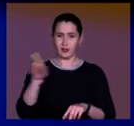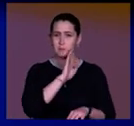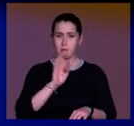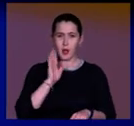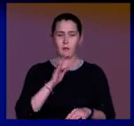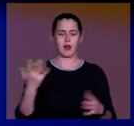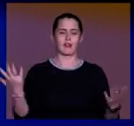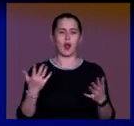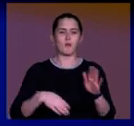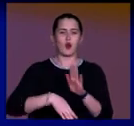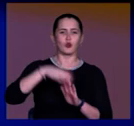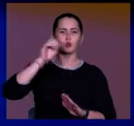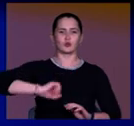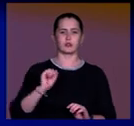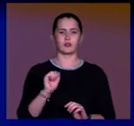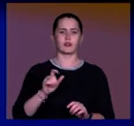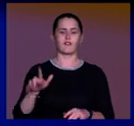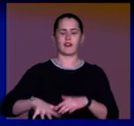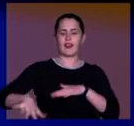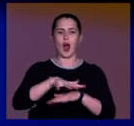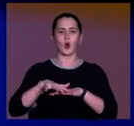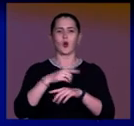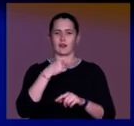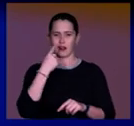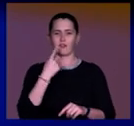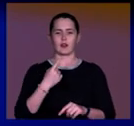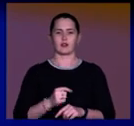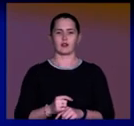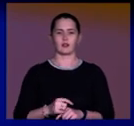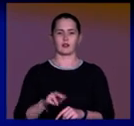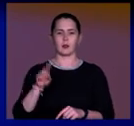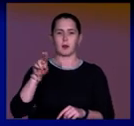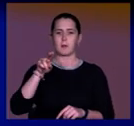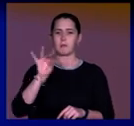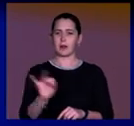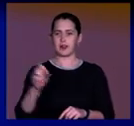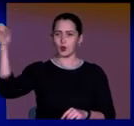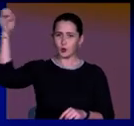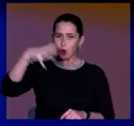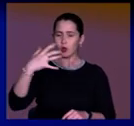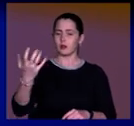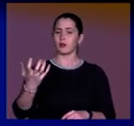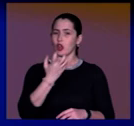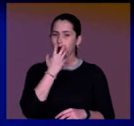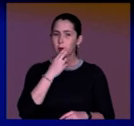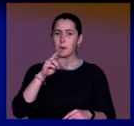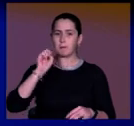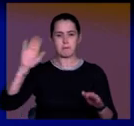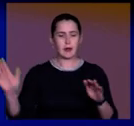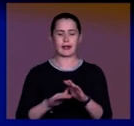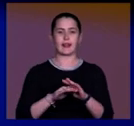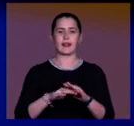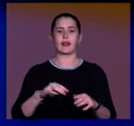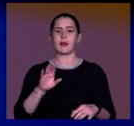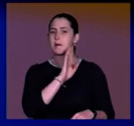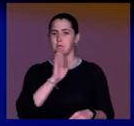друг не даром в народе говорят при солнце тепло а при матери добро